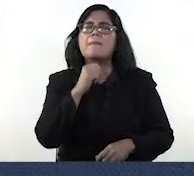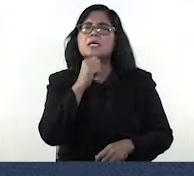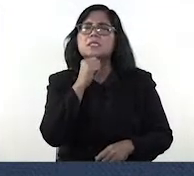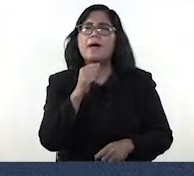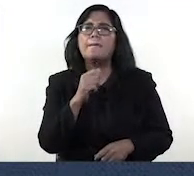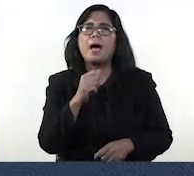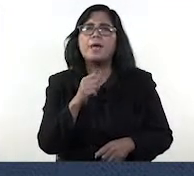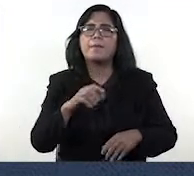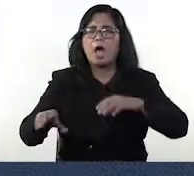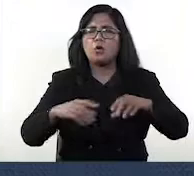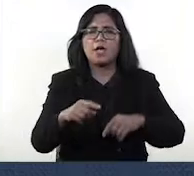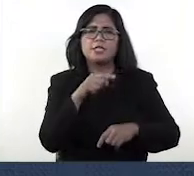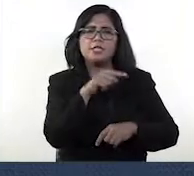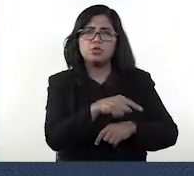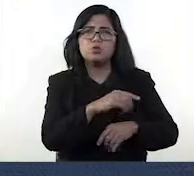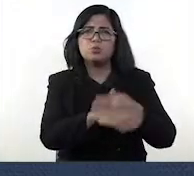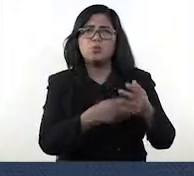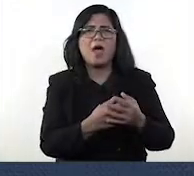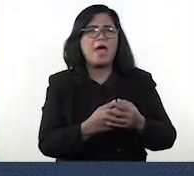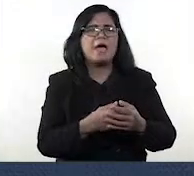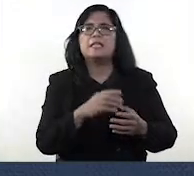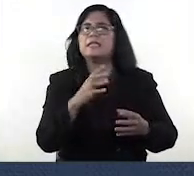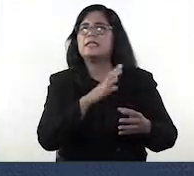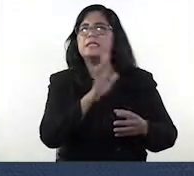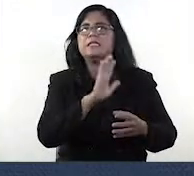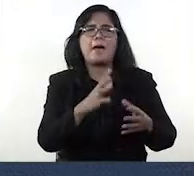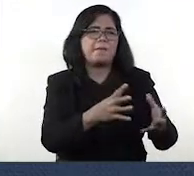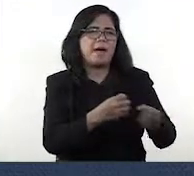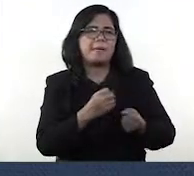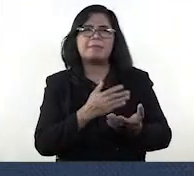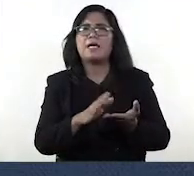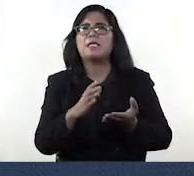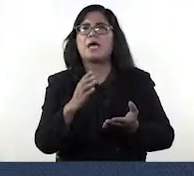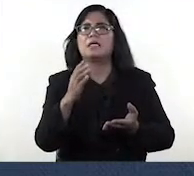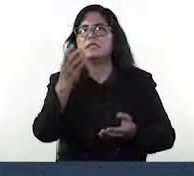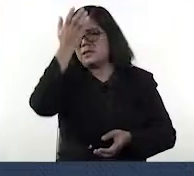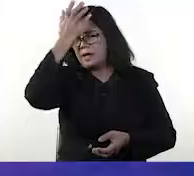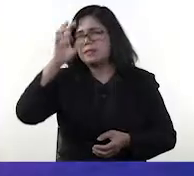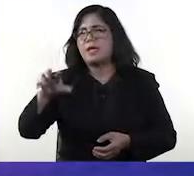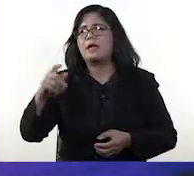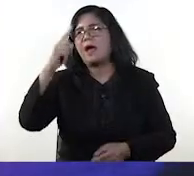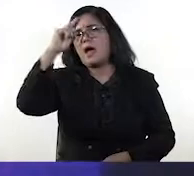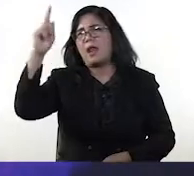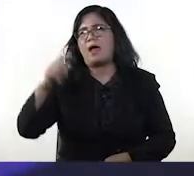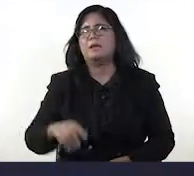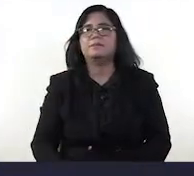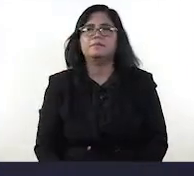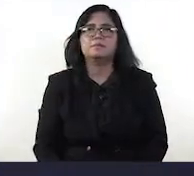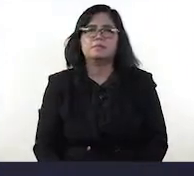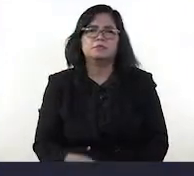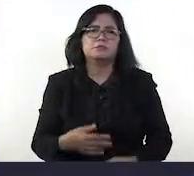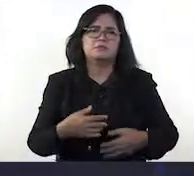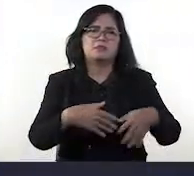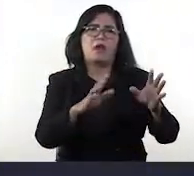barangsiapa melakukan hal-hal yang demikian ia tidak akan mendapat bagian dalam kerajaan Allah nggak peduli tahu dia mau beragama ke ini